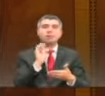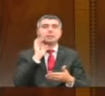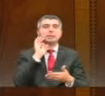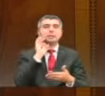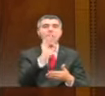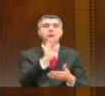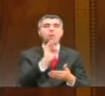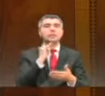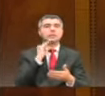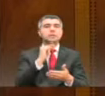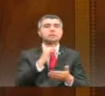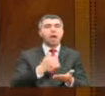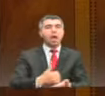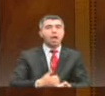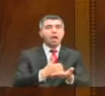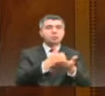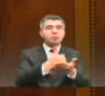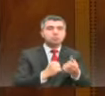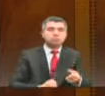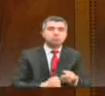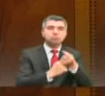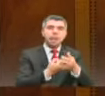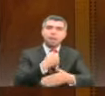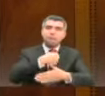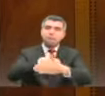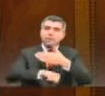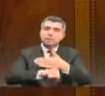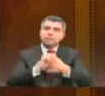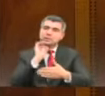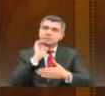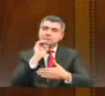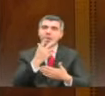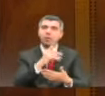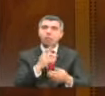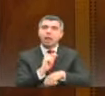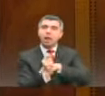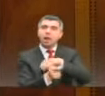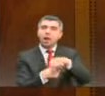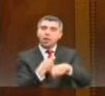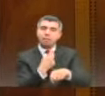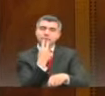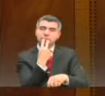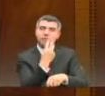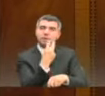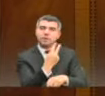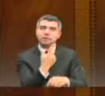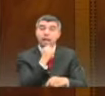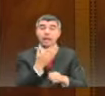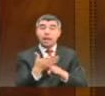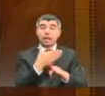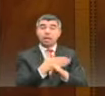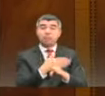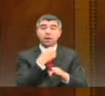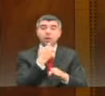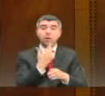عبر تأهيل فضاءات الولادة المراقبة خاصة في العالم القروي، وقد تحدثت عن بعض